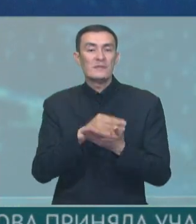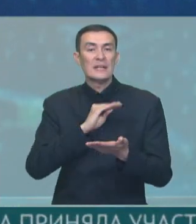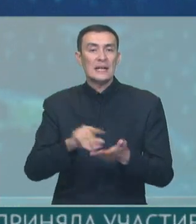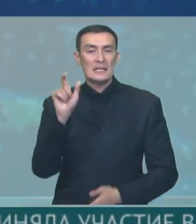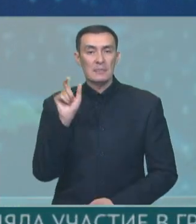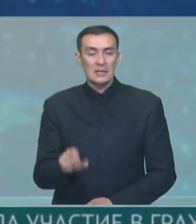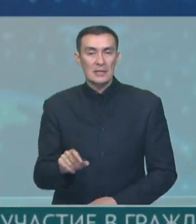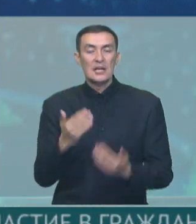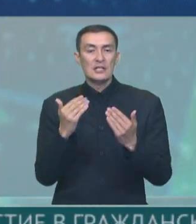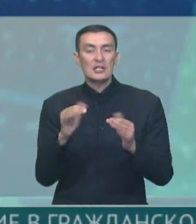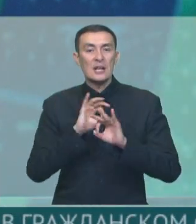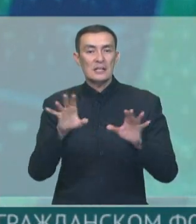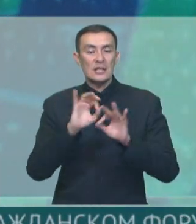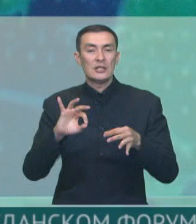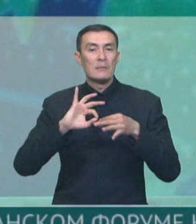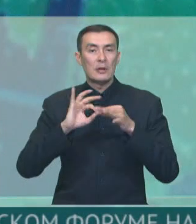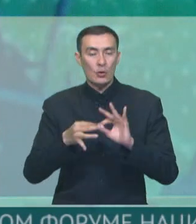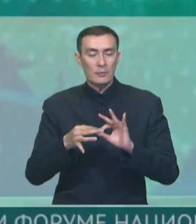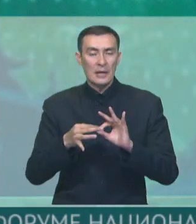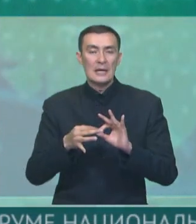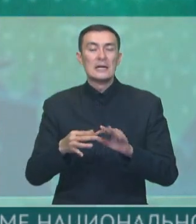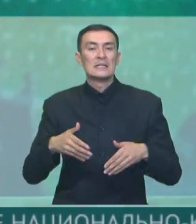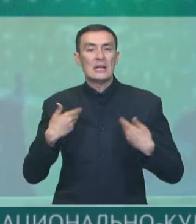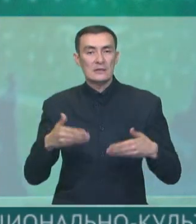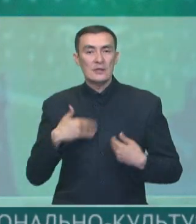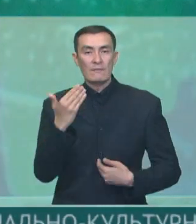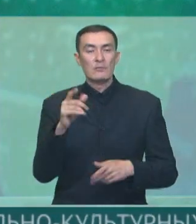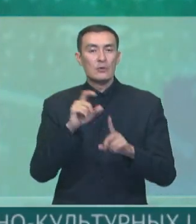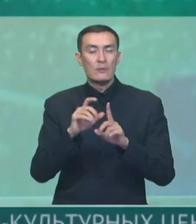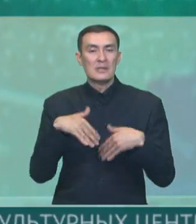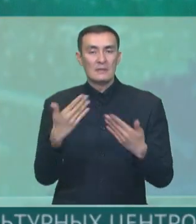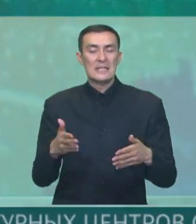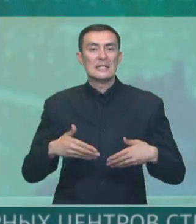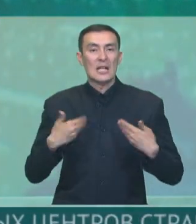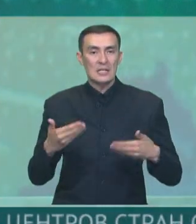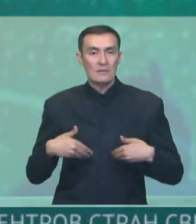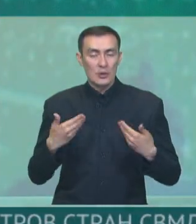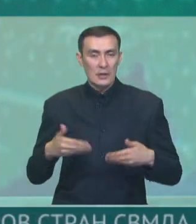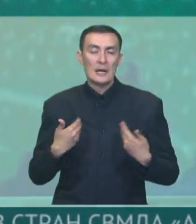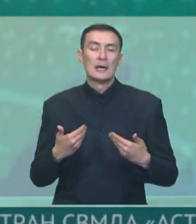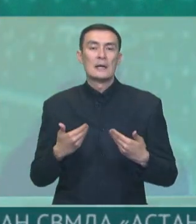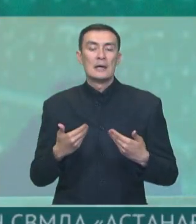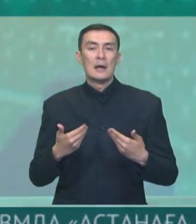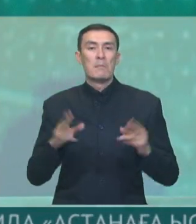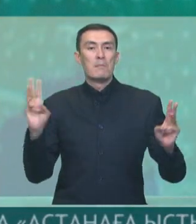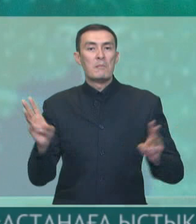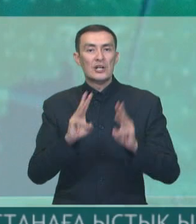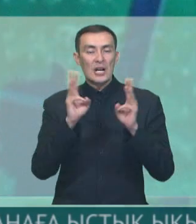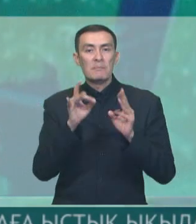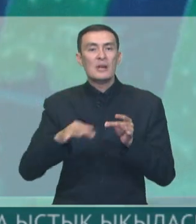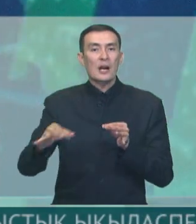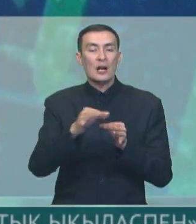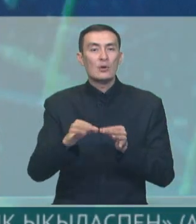собственный корреспондент в регионе Владимир Бовкис. Владимир, вам слово. Здравствуйте, Салтанат. Пожар в